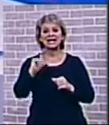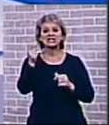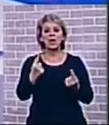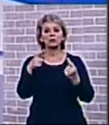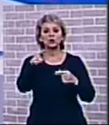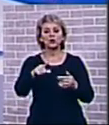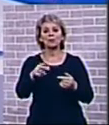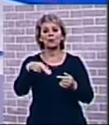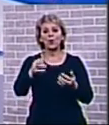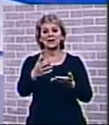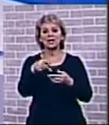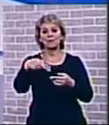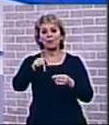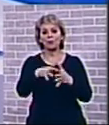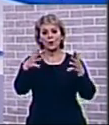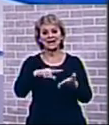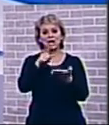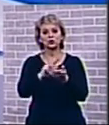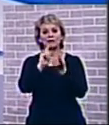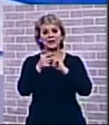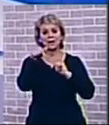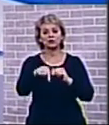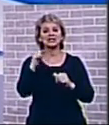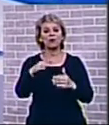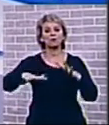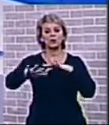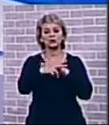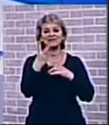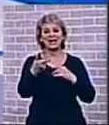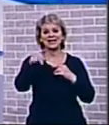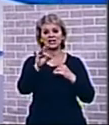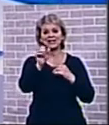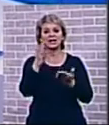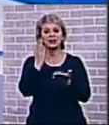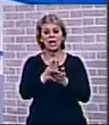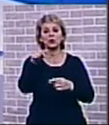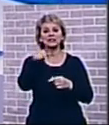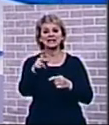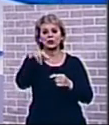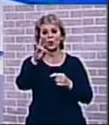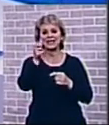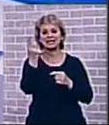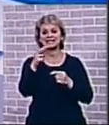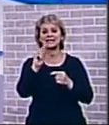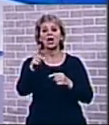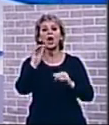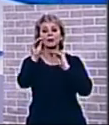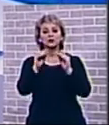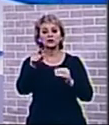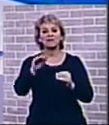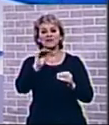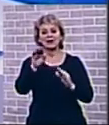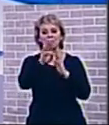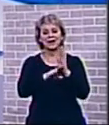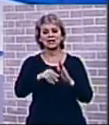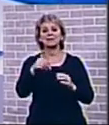Самый крупный двор донских моногородов преображается. Его площадь 2 гектара. Находится он в Донецке, а обустраивается по